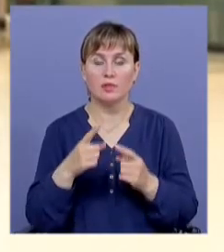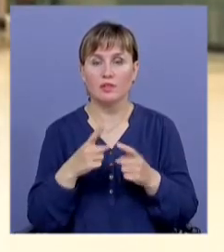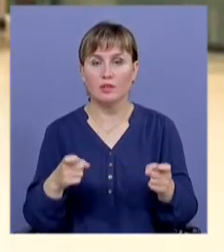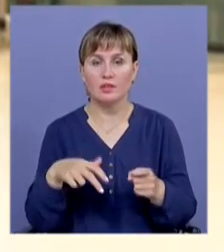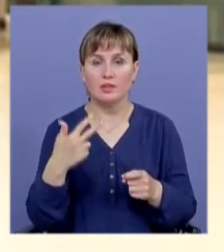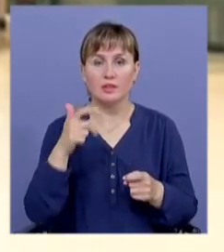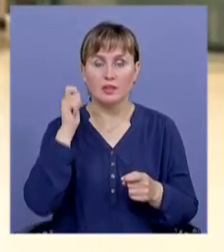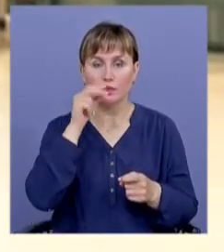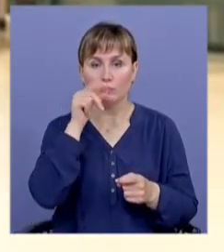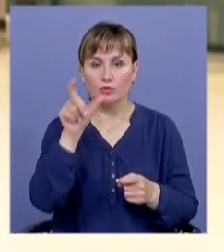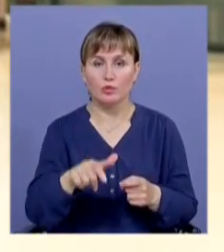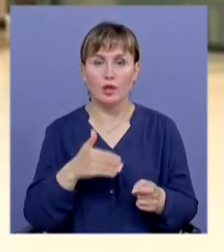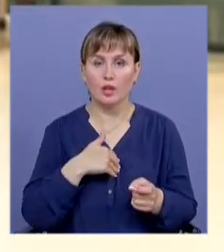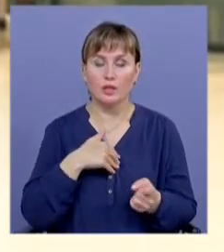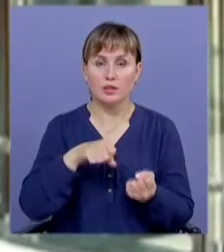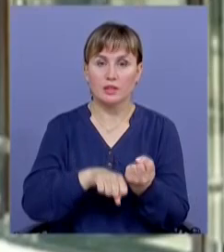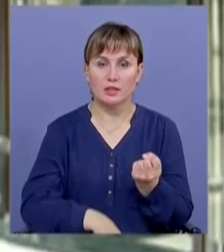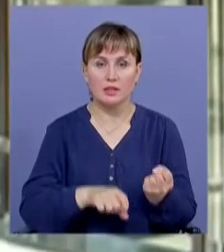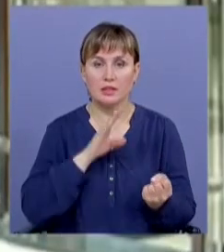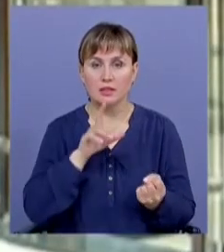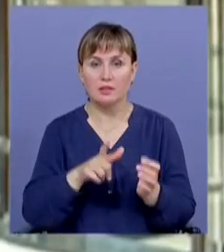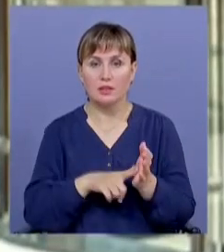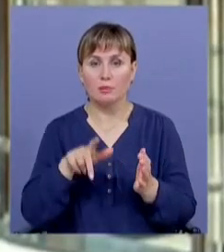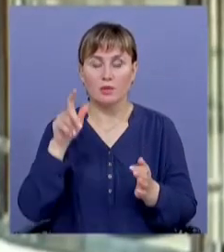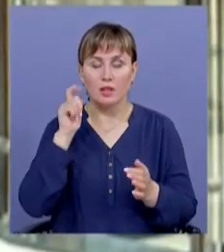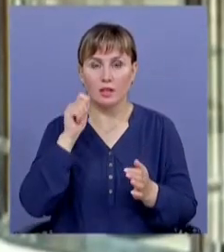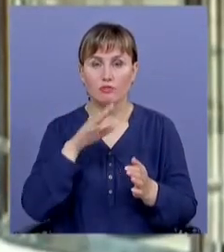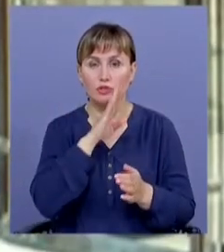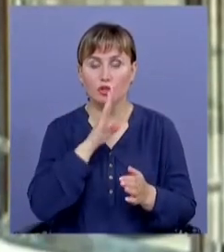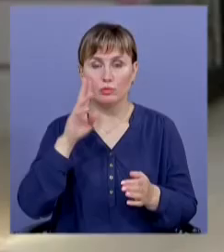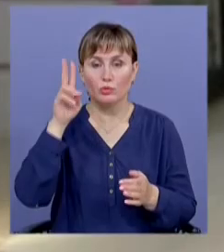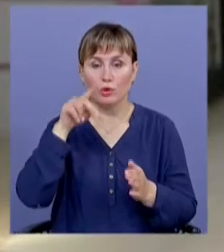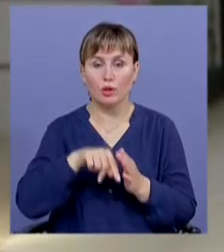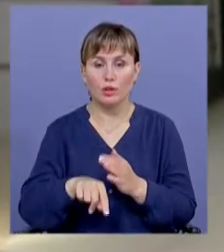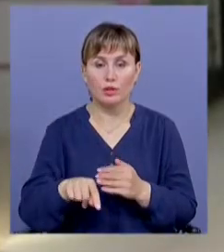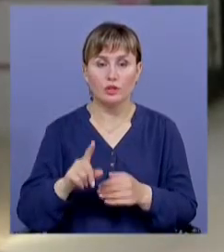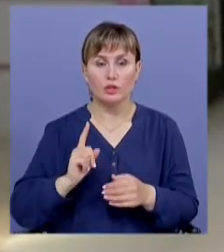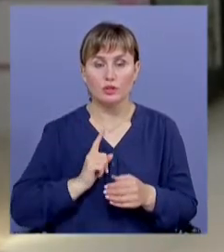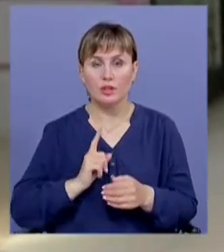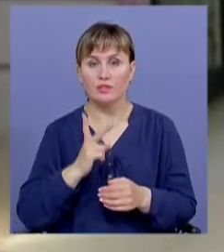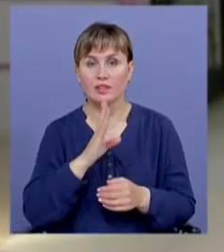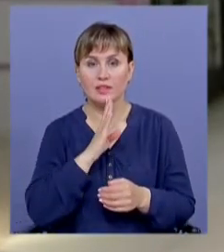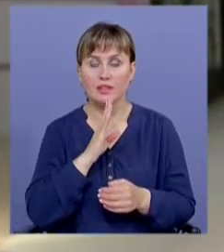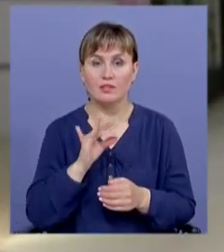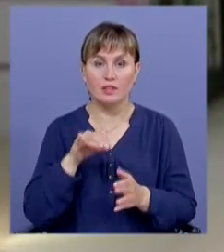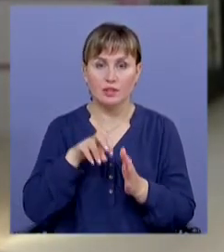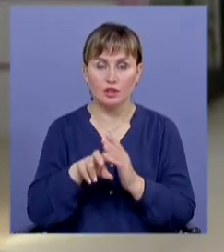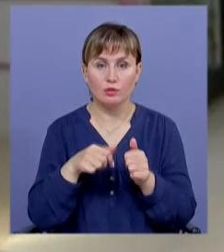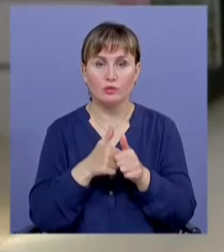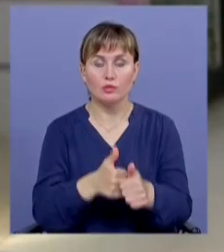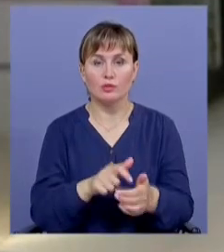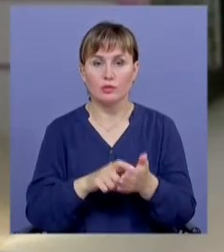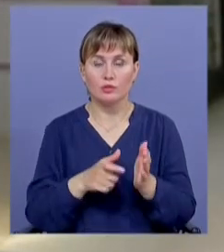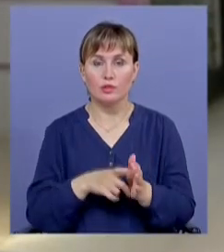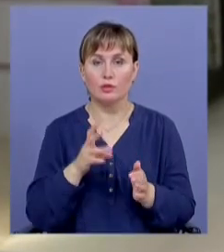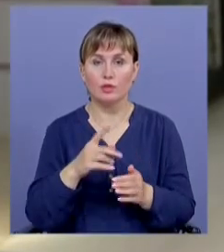33-летний мужчина хотел надругаться над ребенком прямо в женском туалете он подкараулил двух девочек и зашел за ними в кабинку